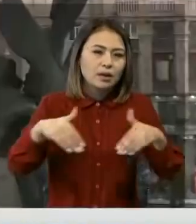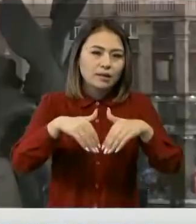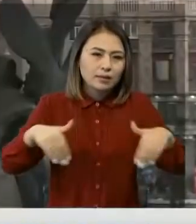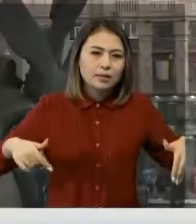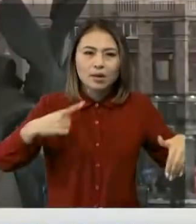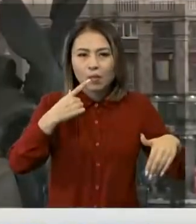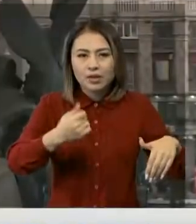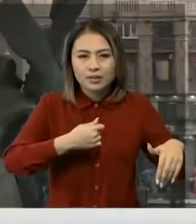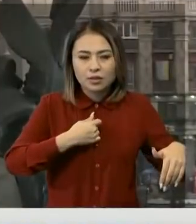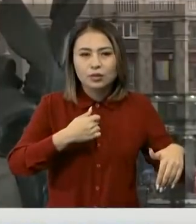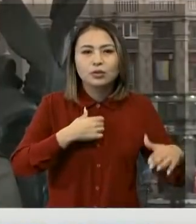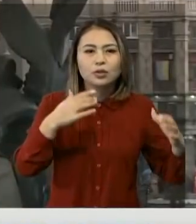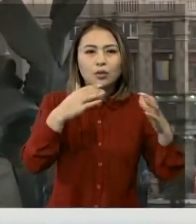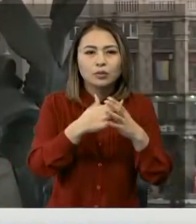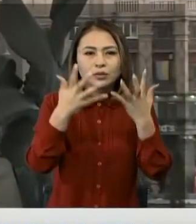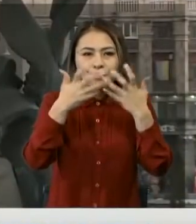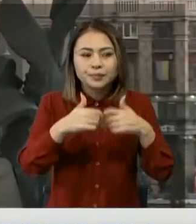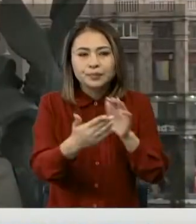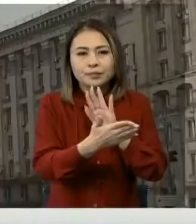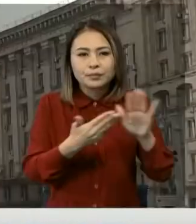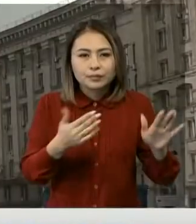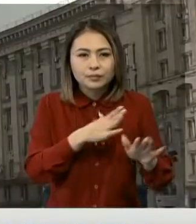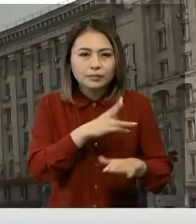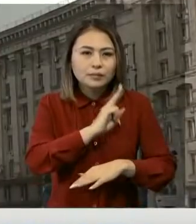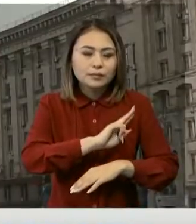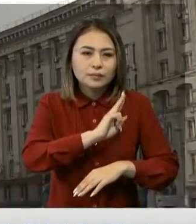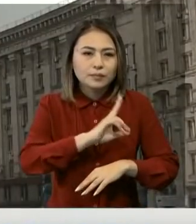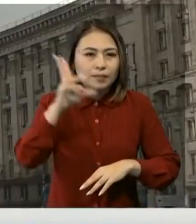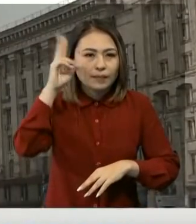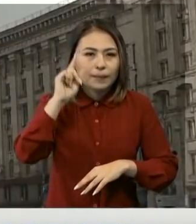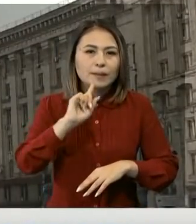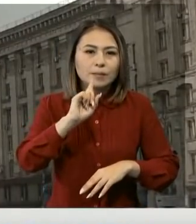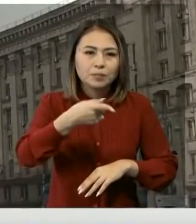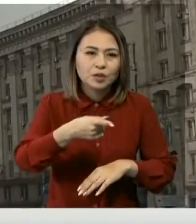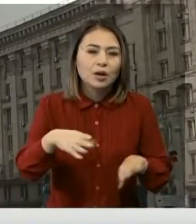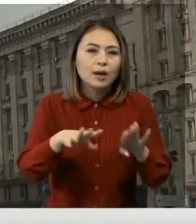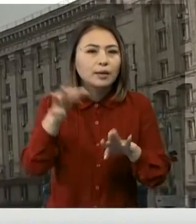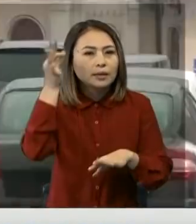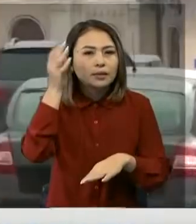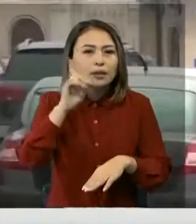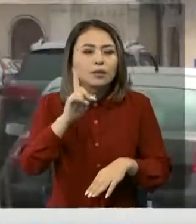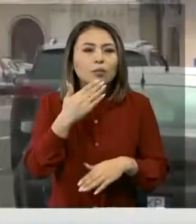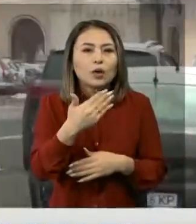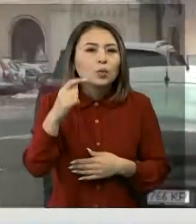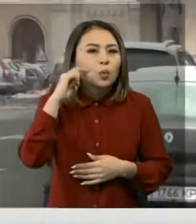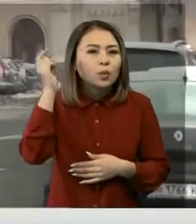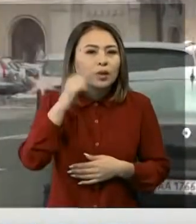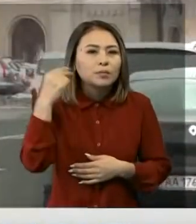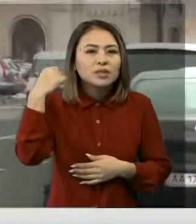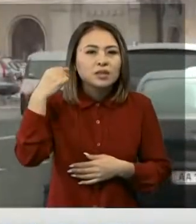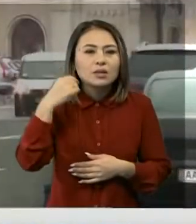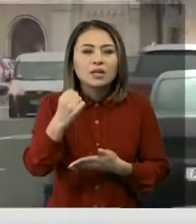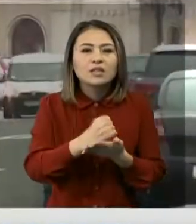офицерлер, қатардағы сарбаздар мен сержанттық құрам шақыртылады. Қызмет мерзімі бір жыл. Айта кетейін, бұған дейін